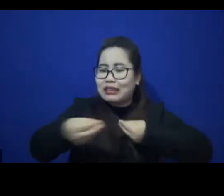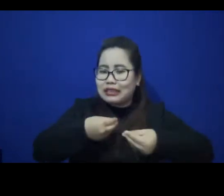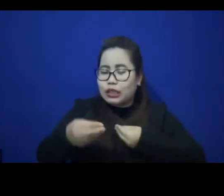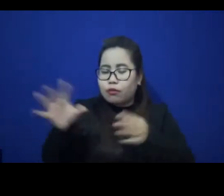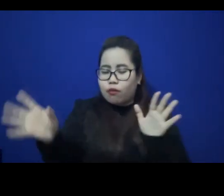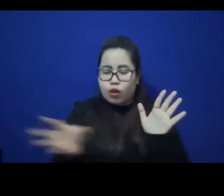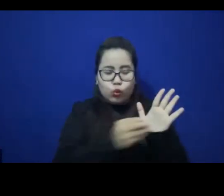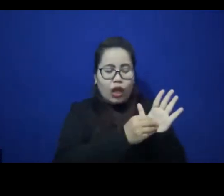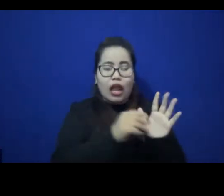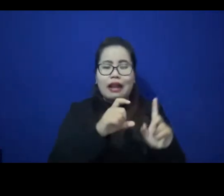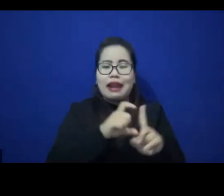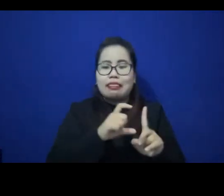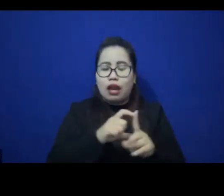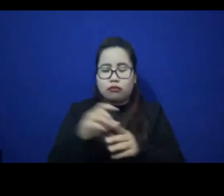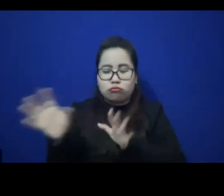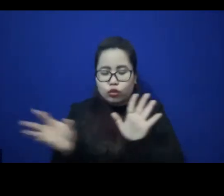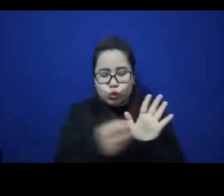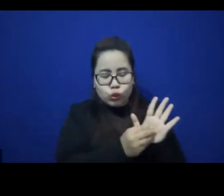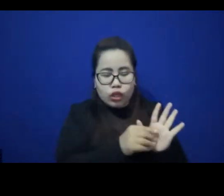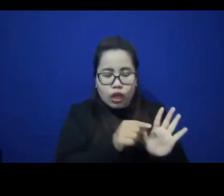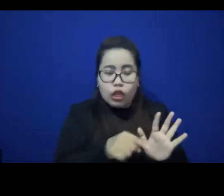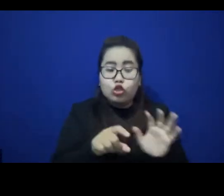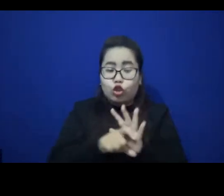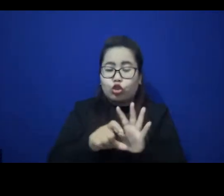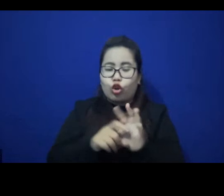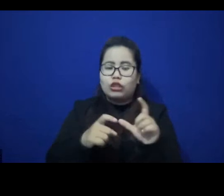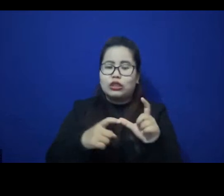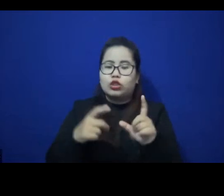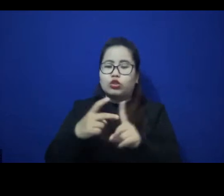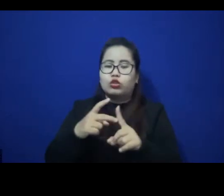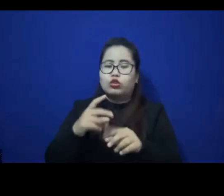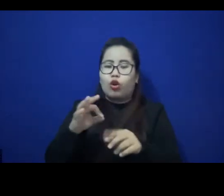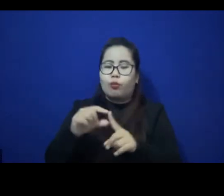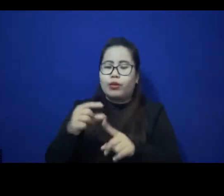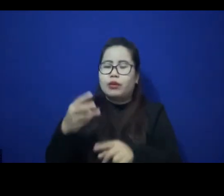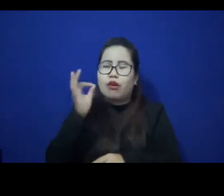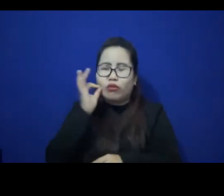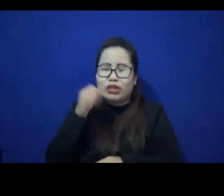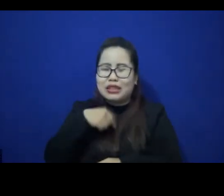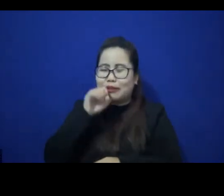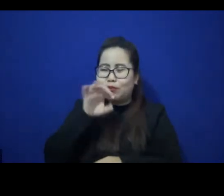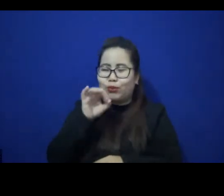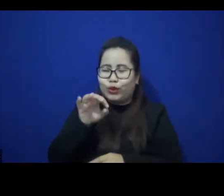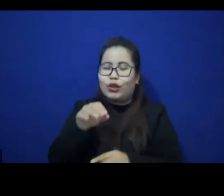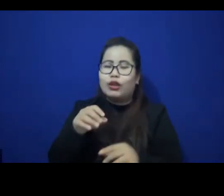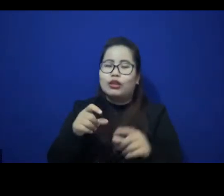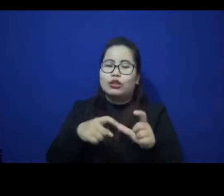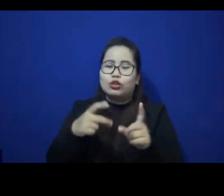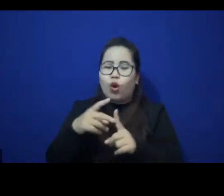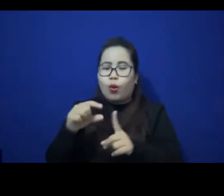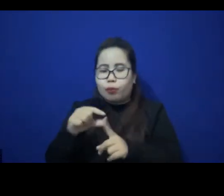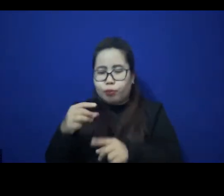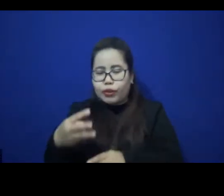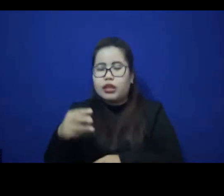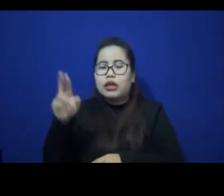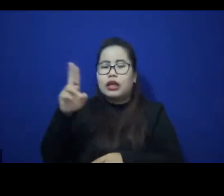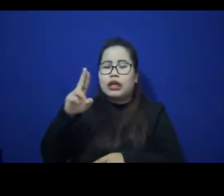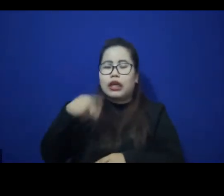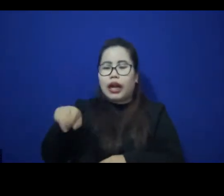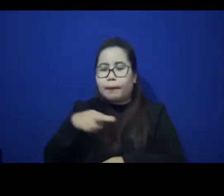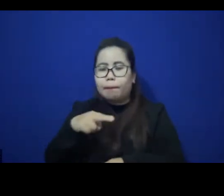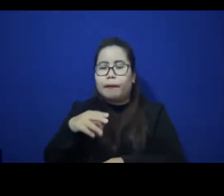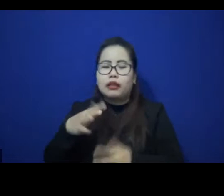memasukkan data pribadi entah misalnya di shopee shopee SM menyebut ya kemudian di grab atau misalnya di aplikasi